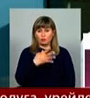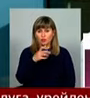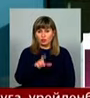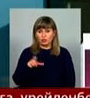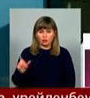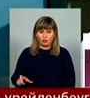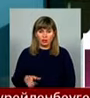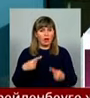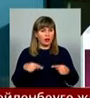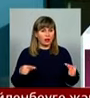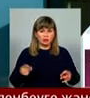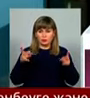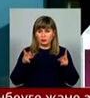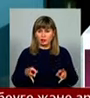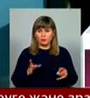травмами. Основной